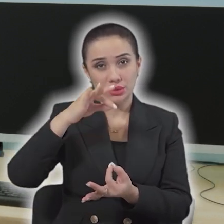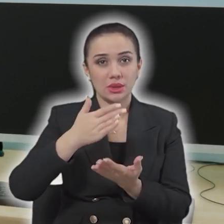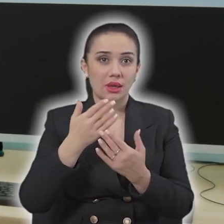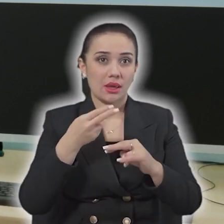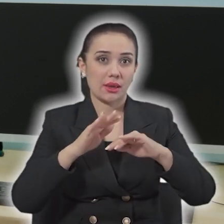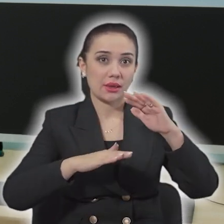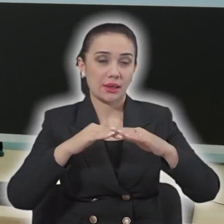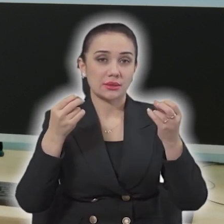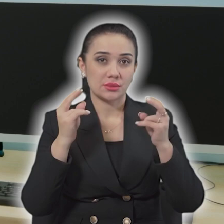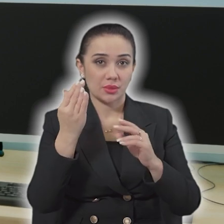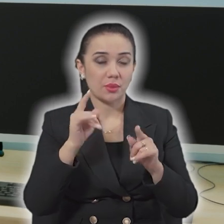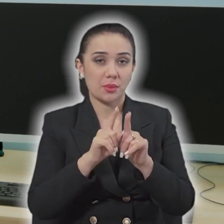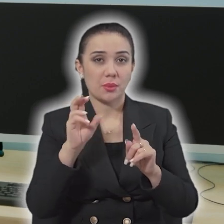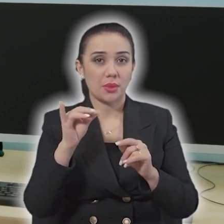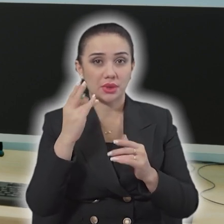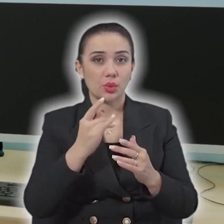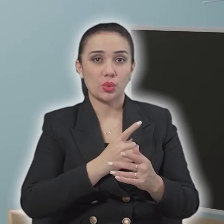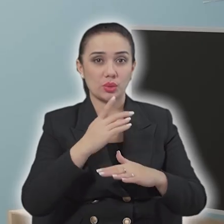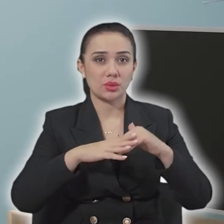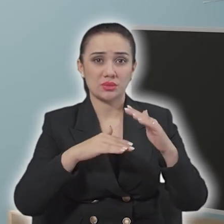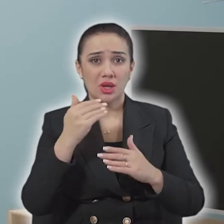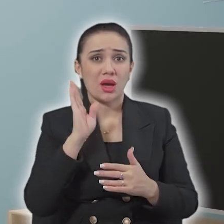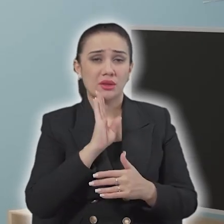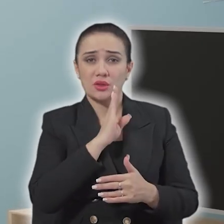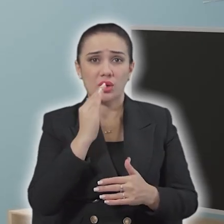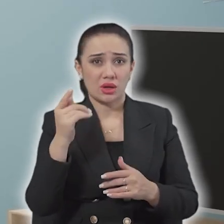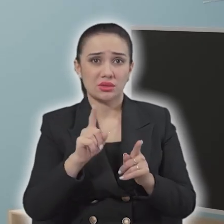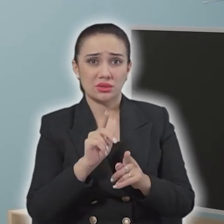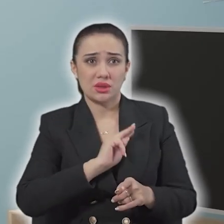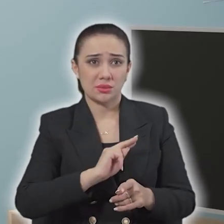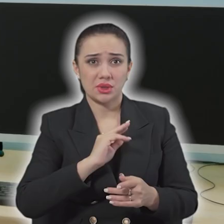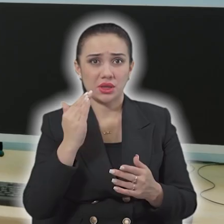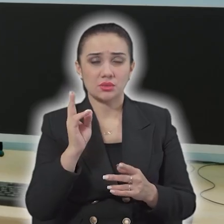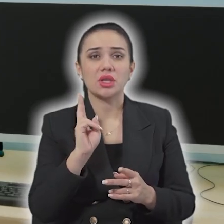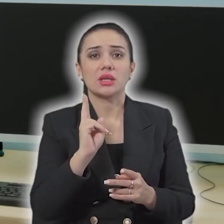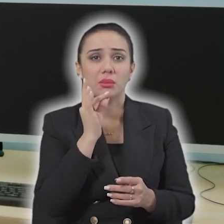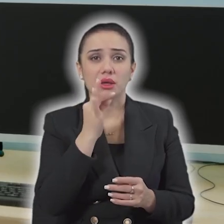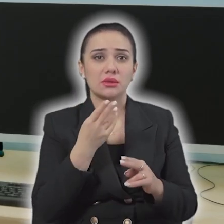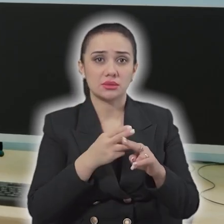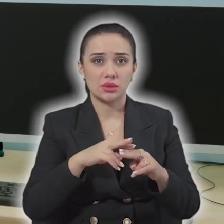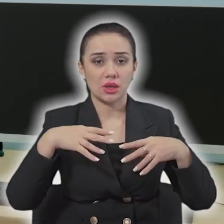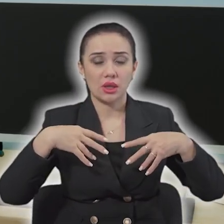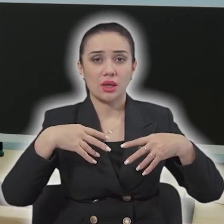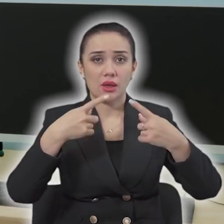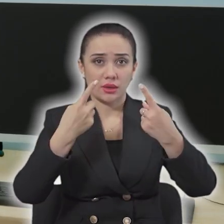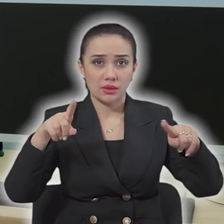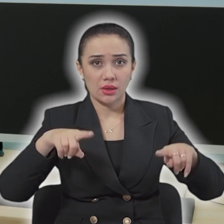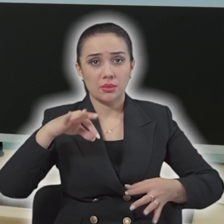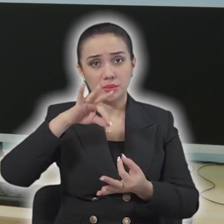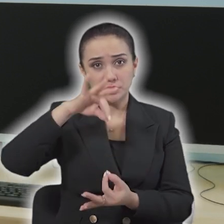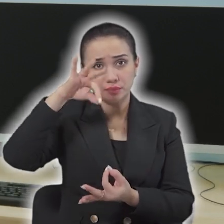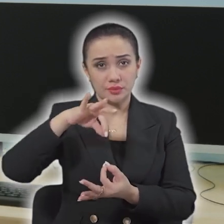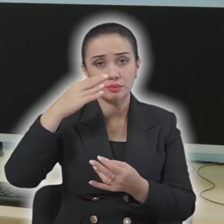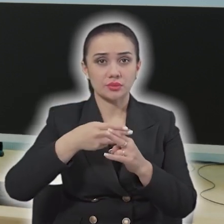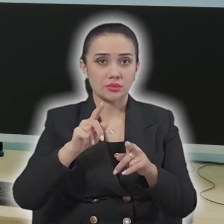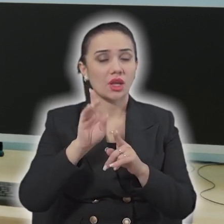to'qish kasbi. Badiiy hunarmandlik sohasi. Bu ham ayollarning kasbi-ku. Kim aytdi senga? Gilamdozlik bilan erkaklar